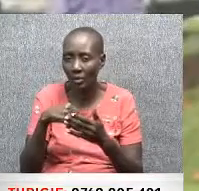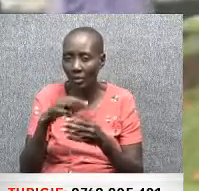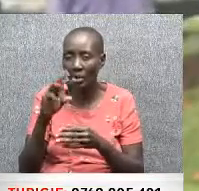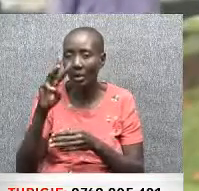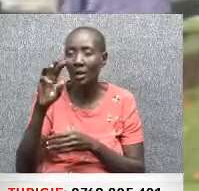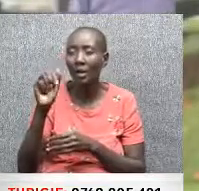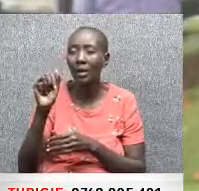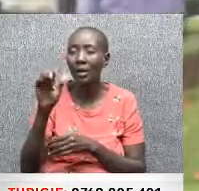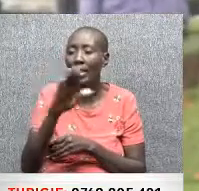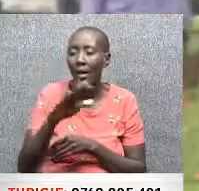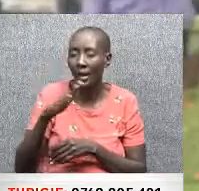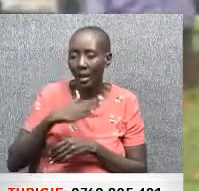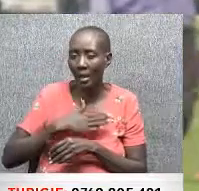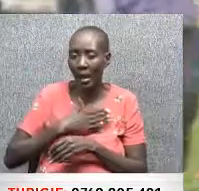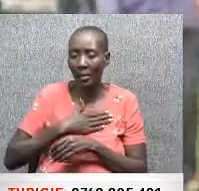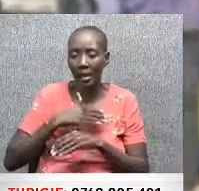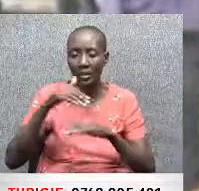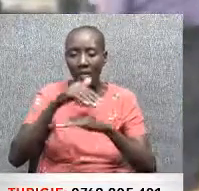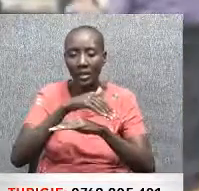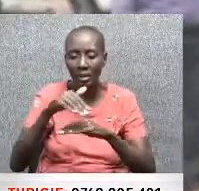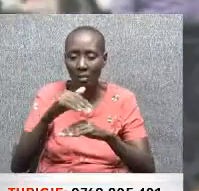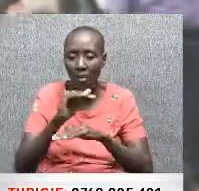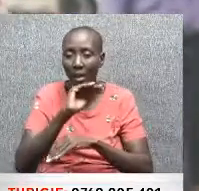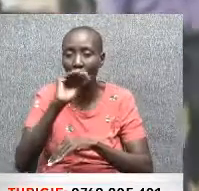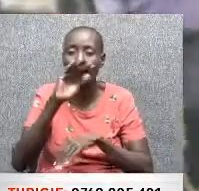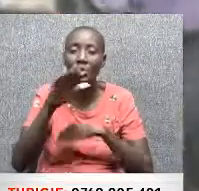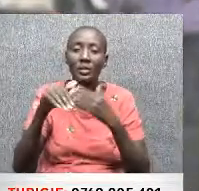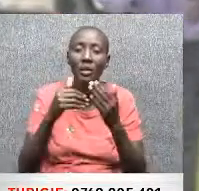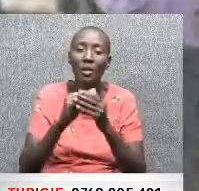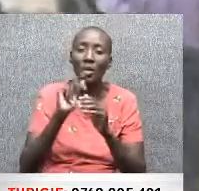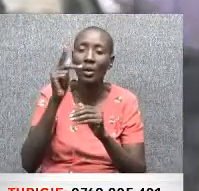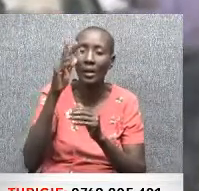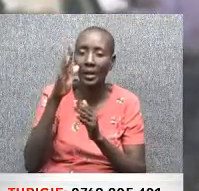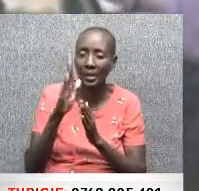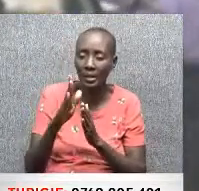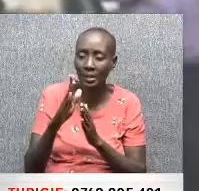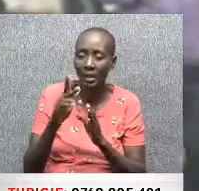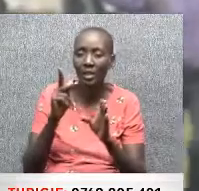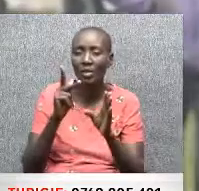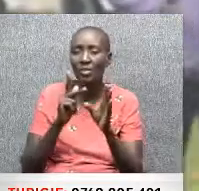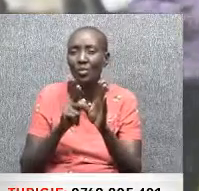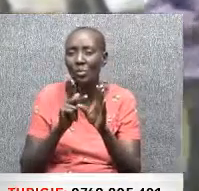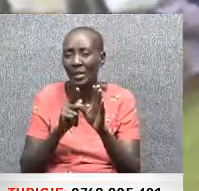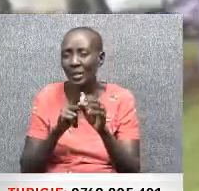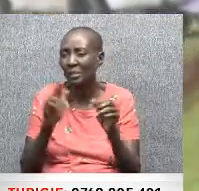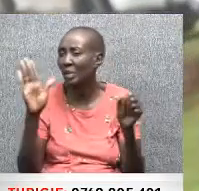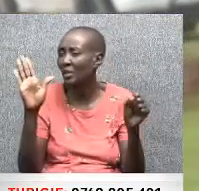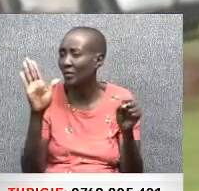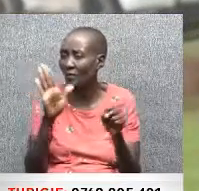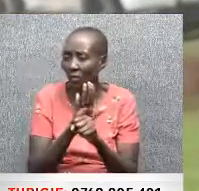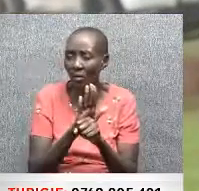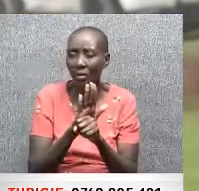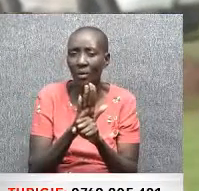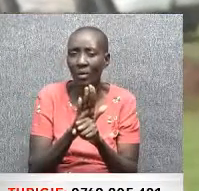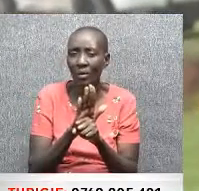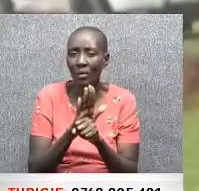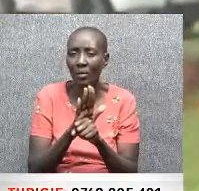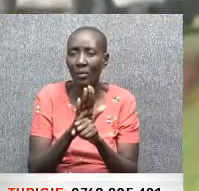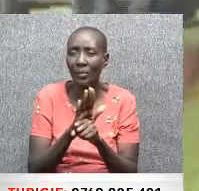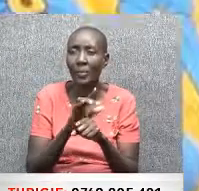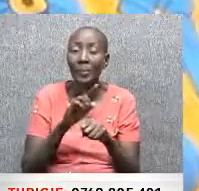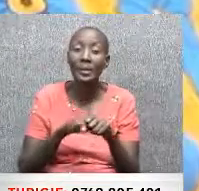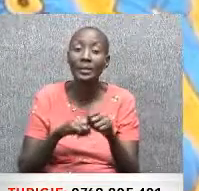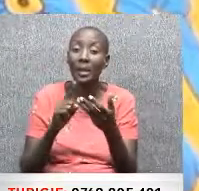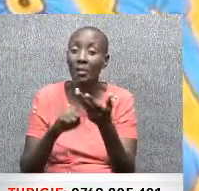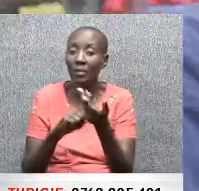na wahimiza wananchi wa Kenya wajitokeze kwa wingi wakati wanapokuwa